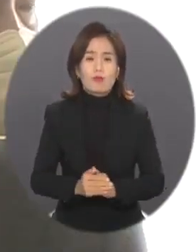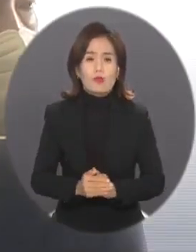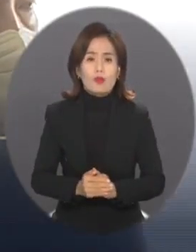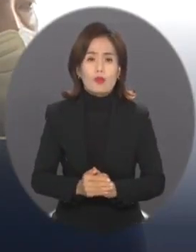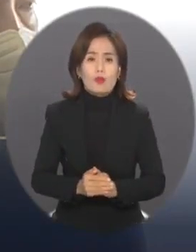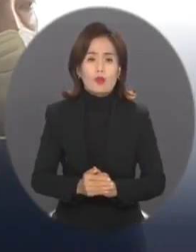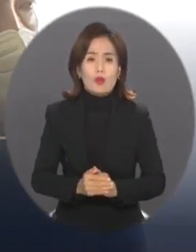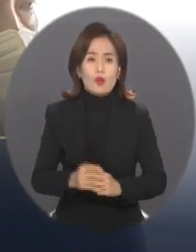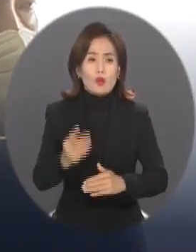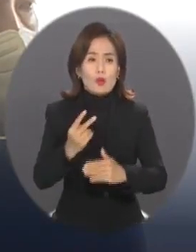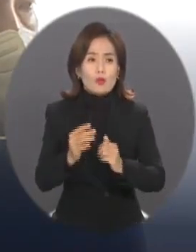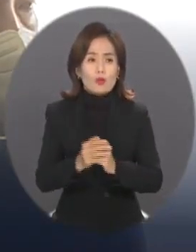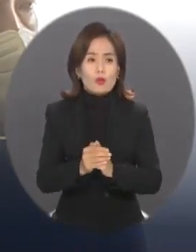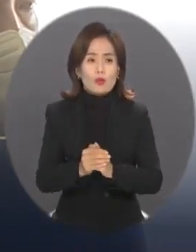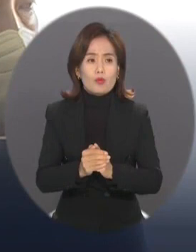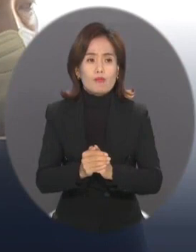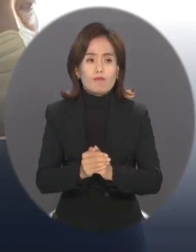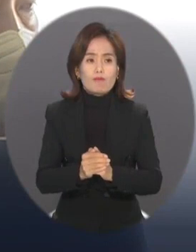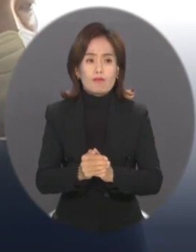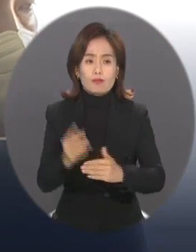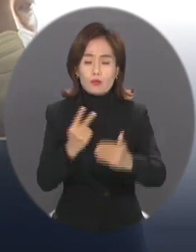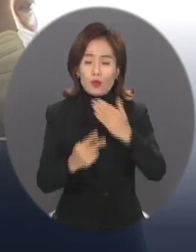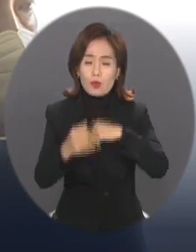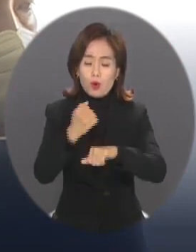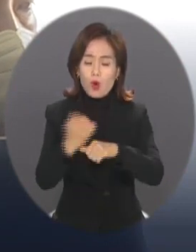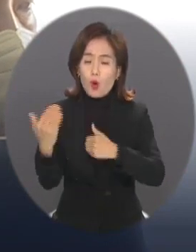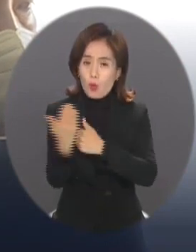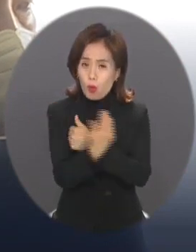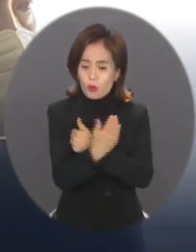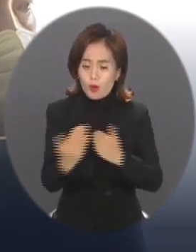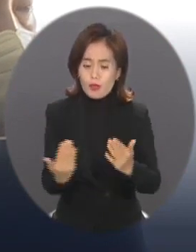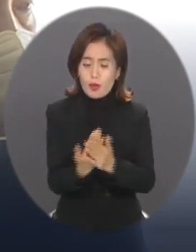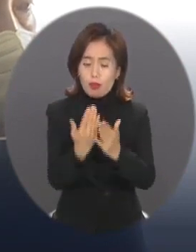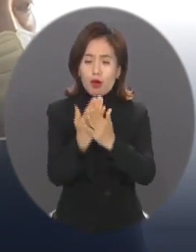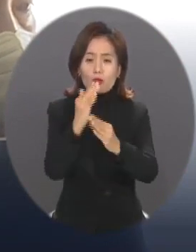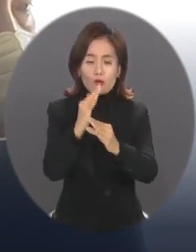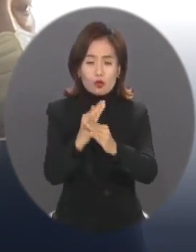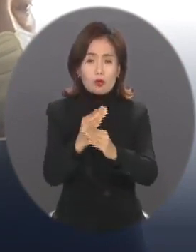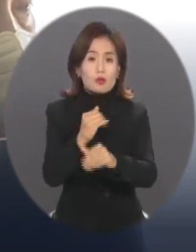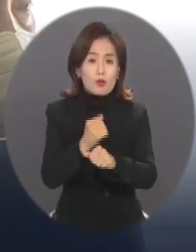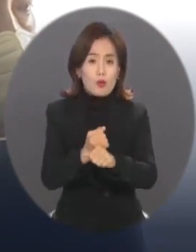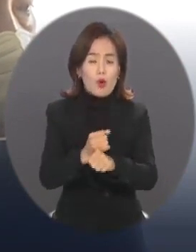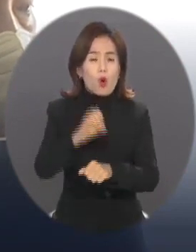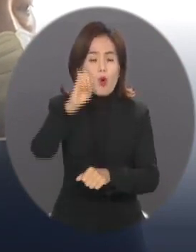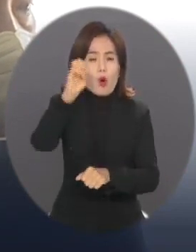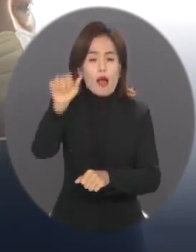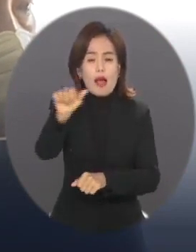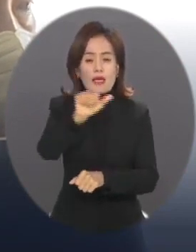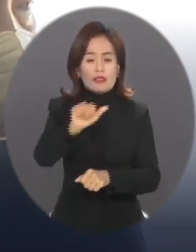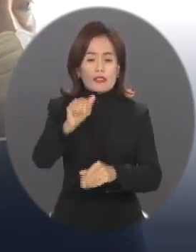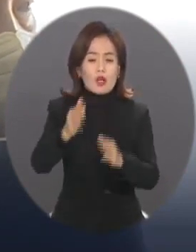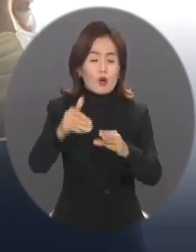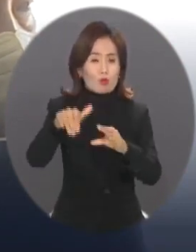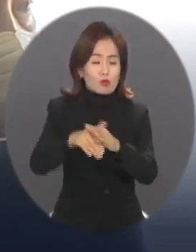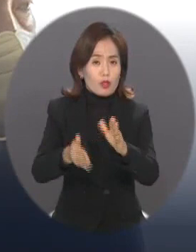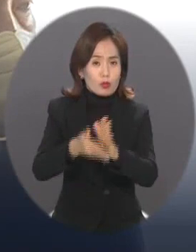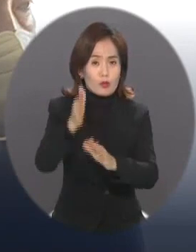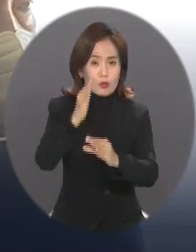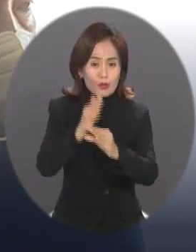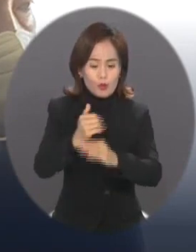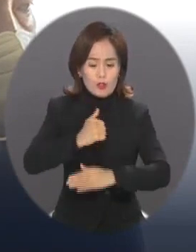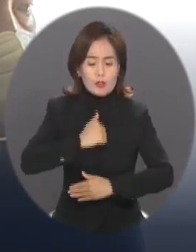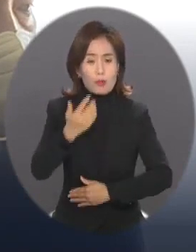보전과 개발의 균형을 이루면서 아시아 문화 중심의 도시로서의 위상을 실현할 수 있는